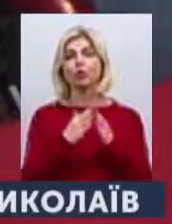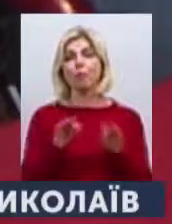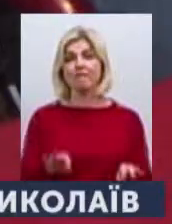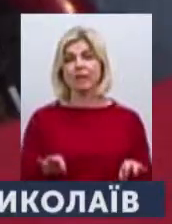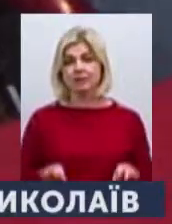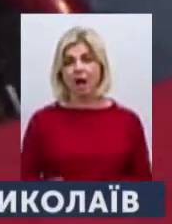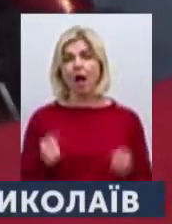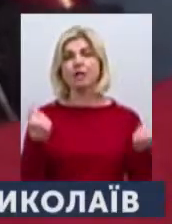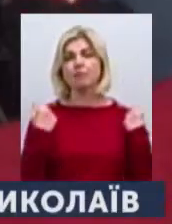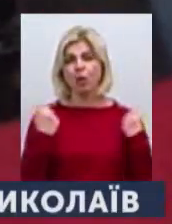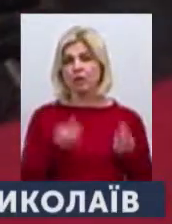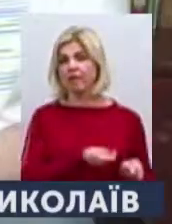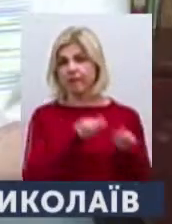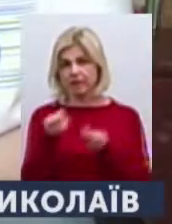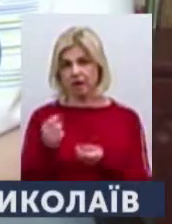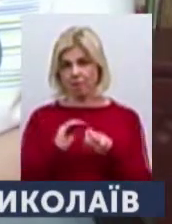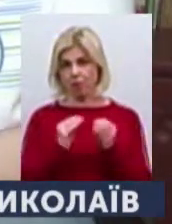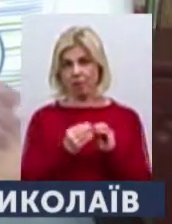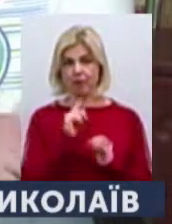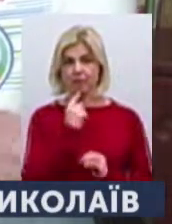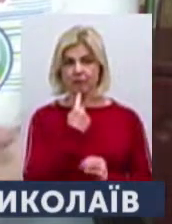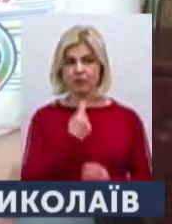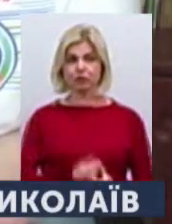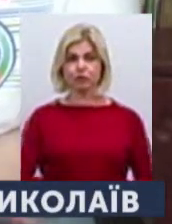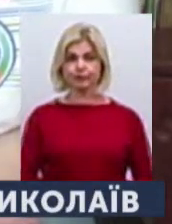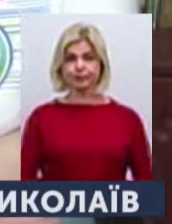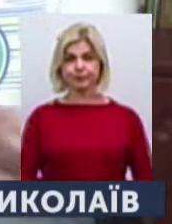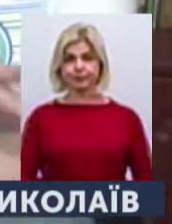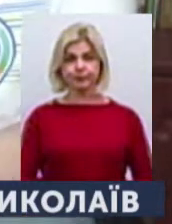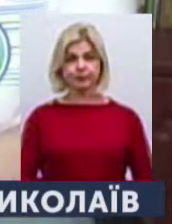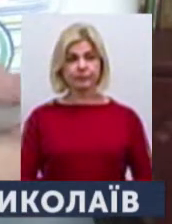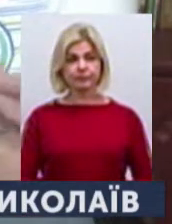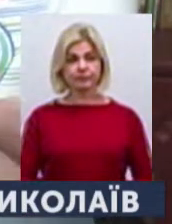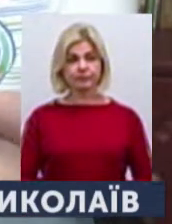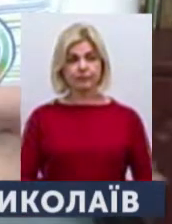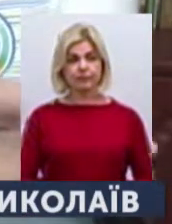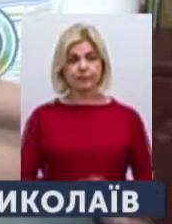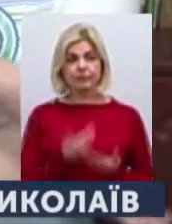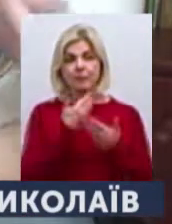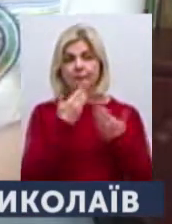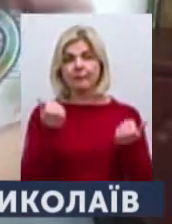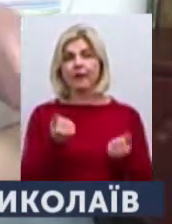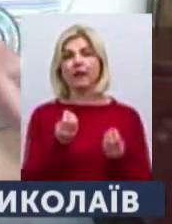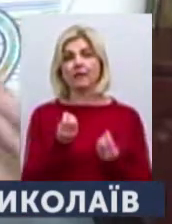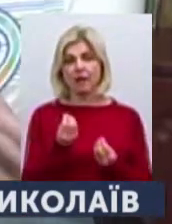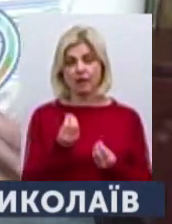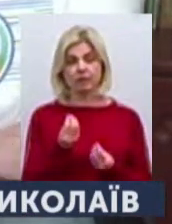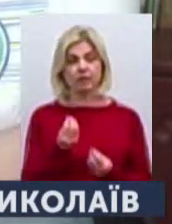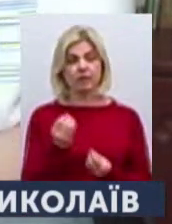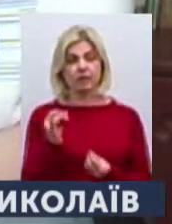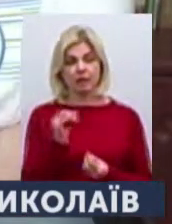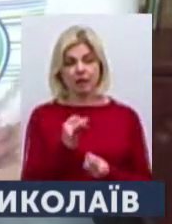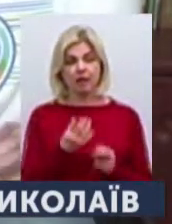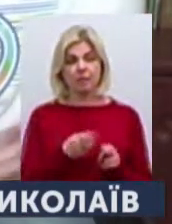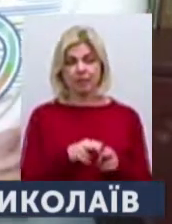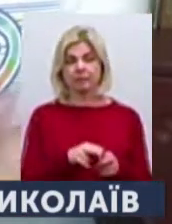Спортивні вести проблематично. А спортивку ми не хочемо, тому що нету де тренуватися, треба ж ровне. На спортивці